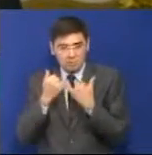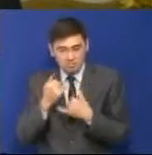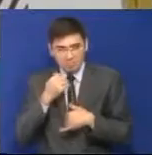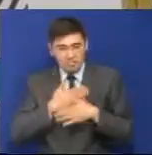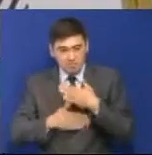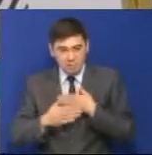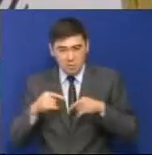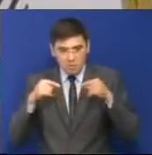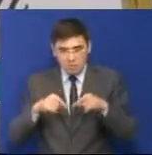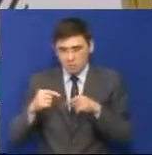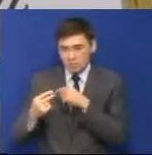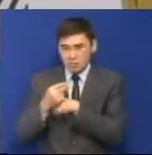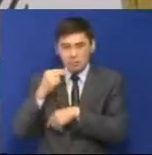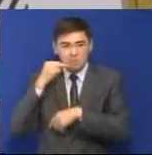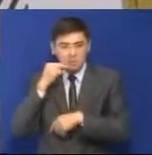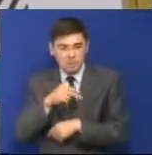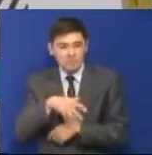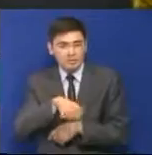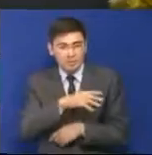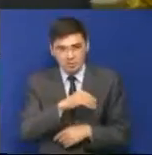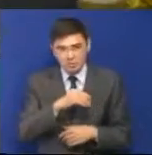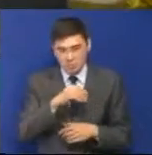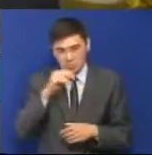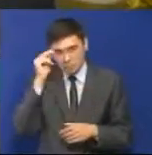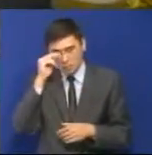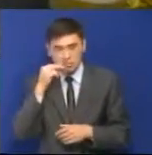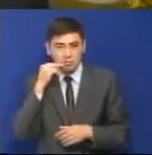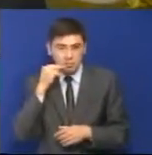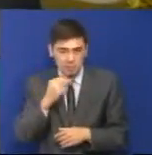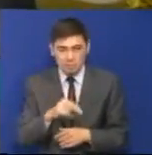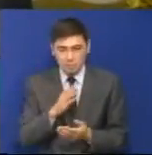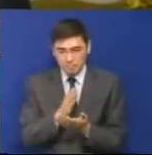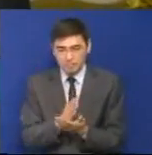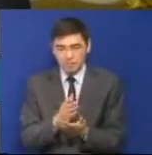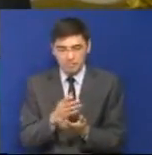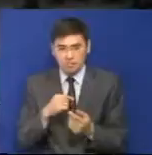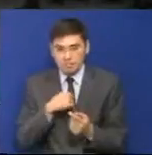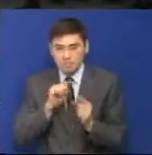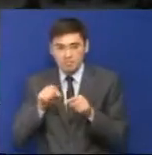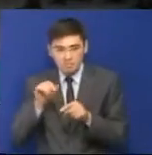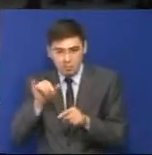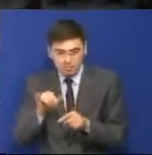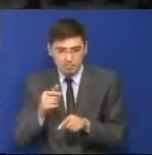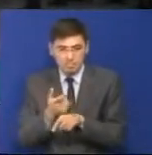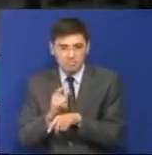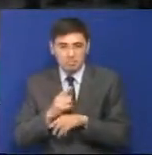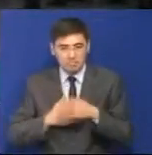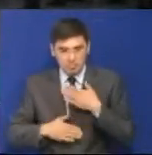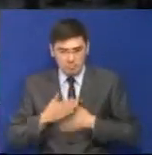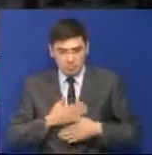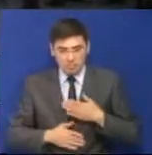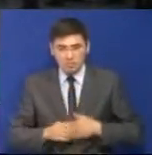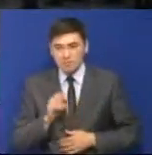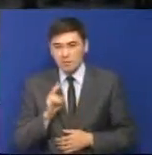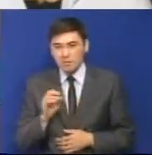Мұнда сапалы білім береді. Оқытушылардың да деңгейі жоғары. Осындай университетте оқығаныма өте қуаныштымын. Қазақ инновациялық гуманитарлық